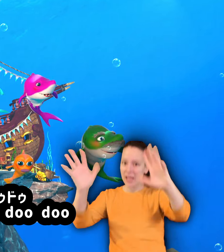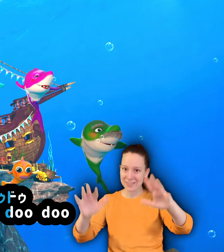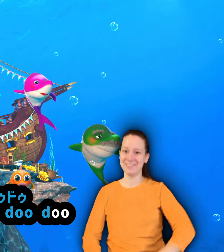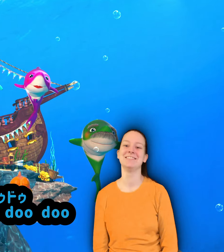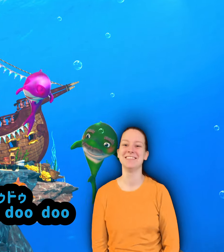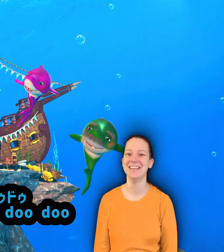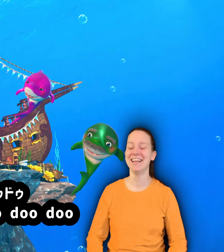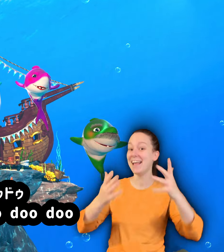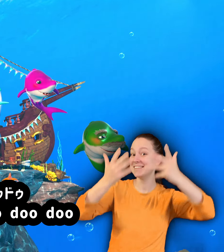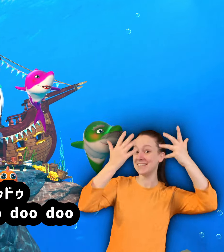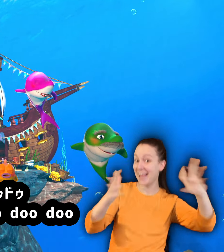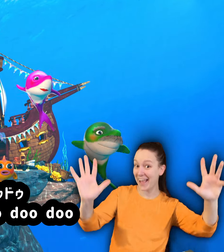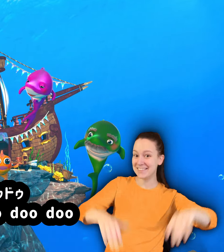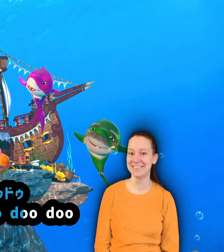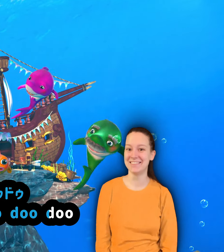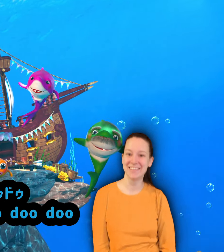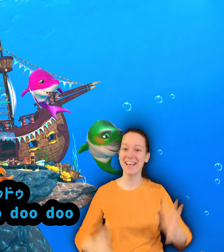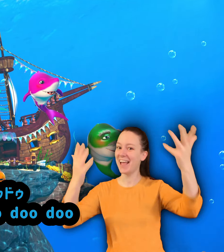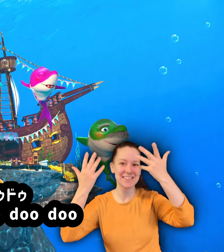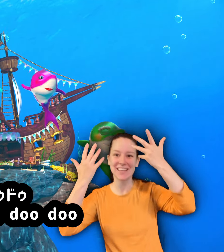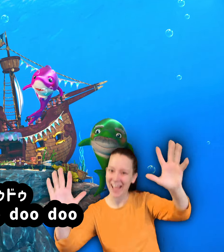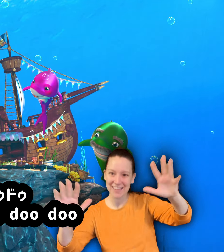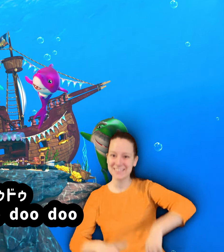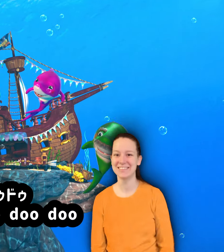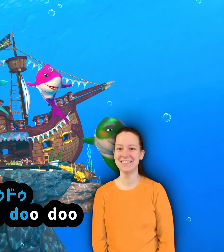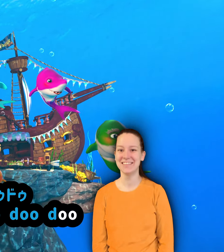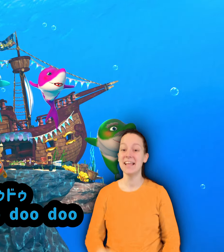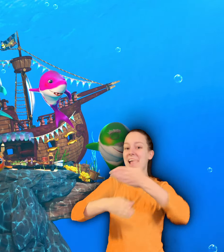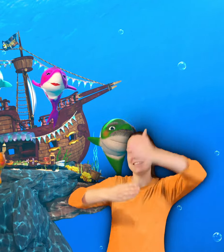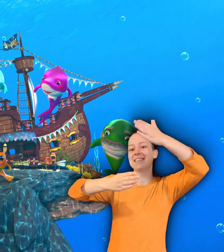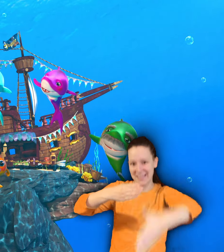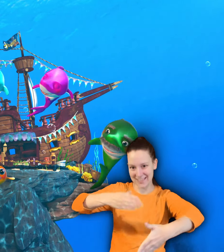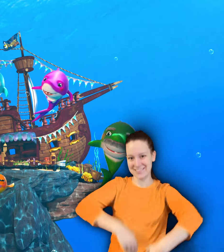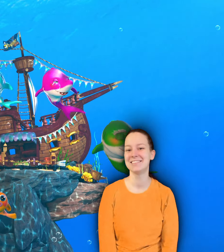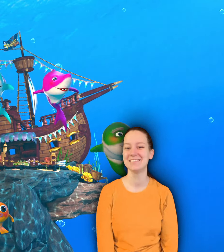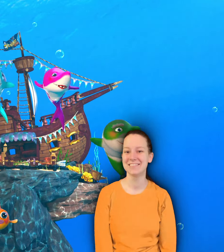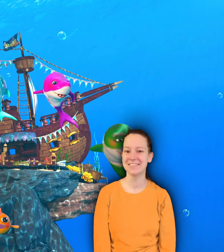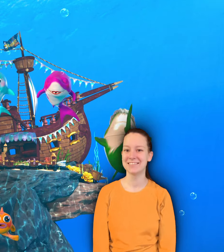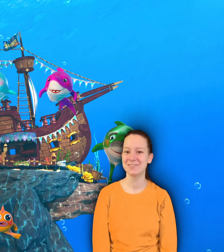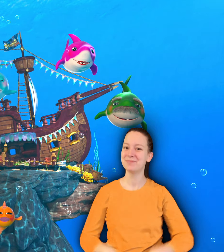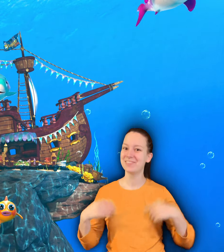嬉しい楽しい驚終わり